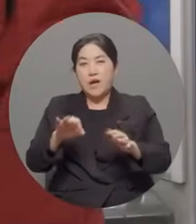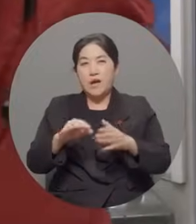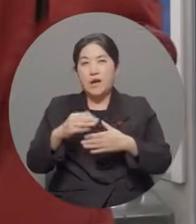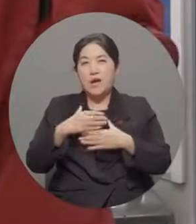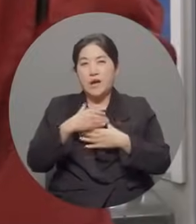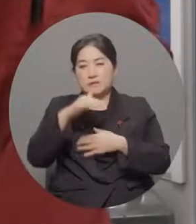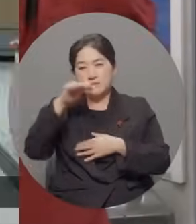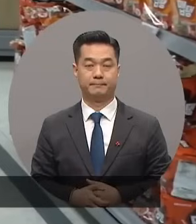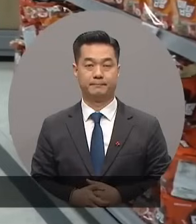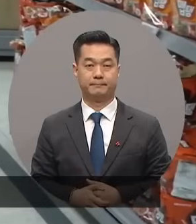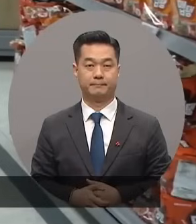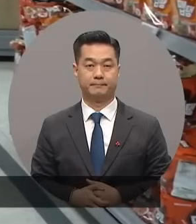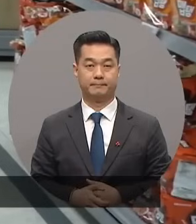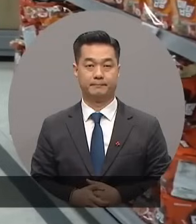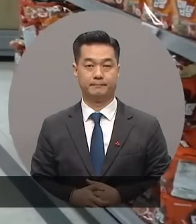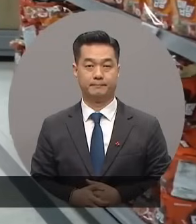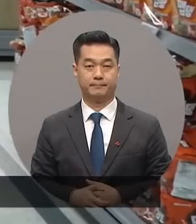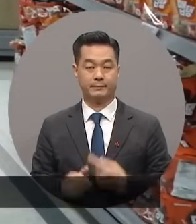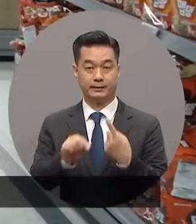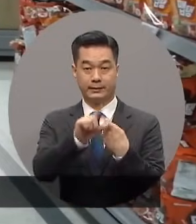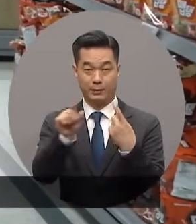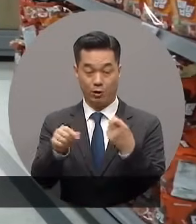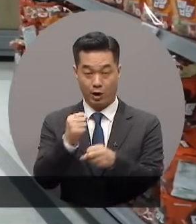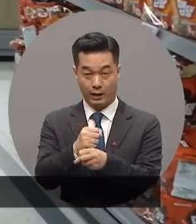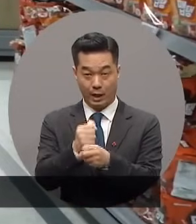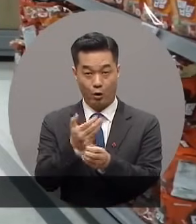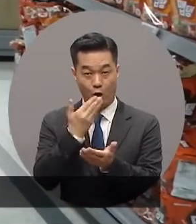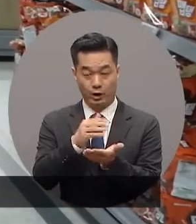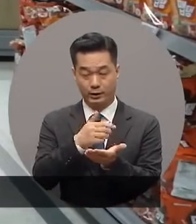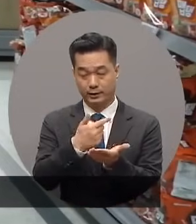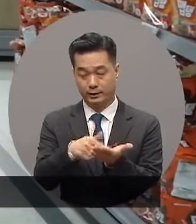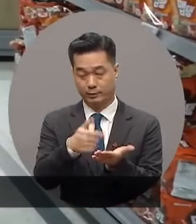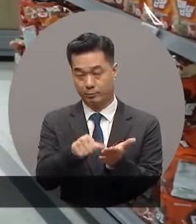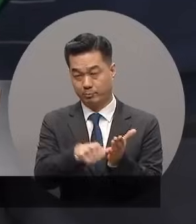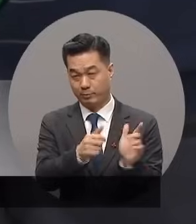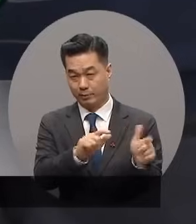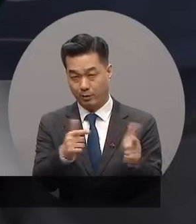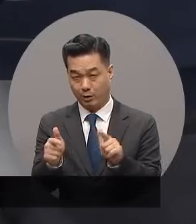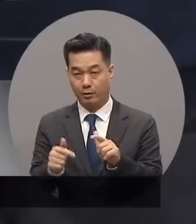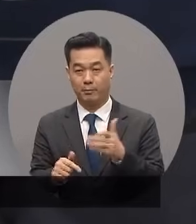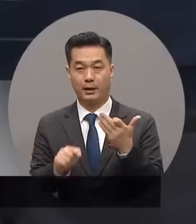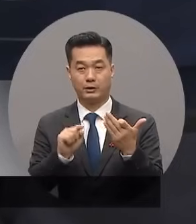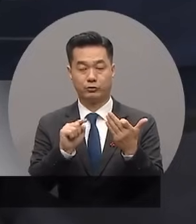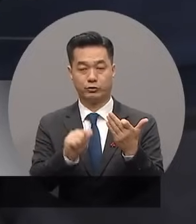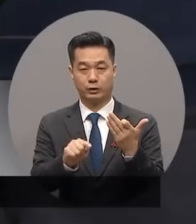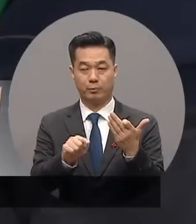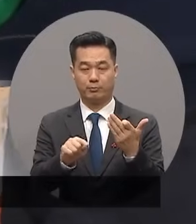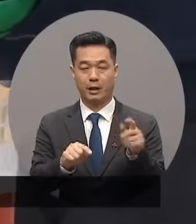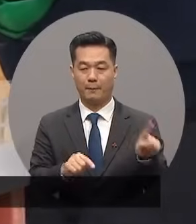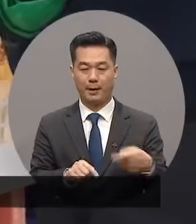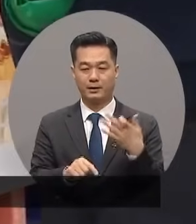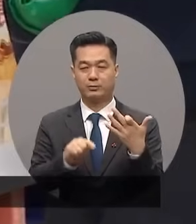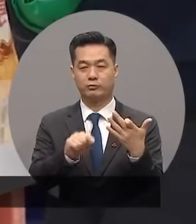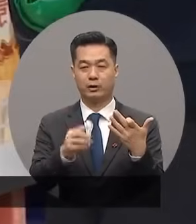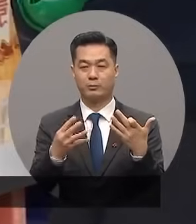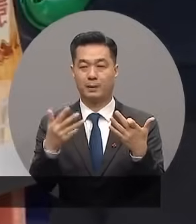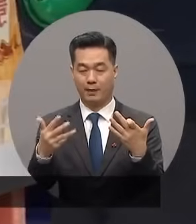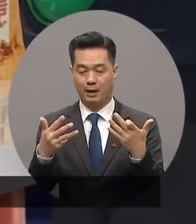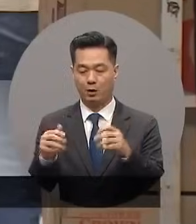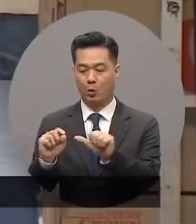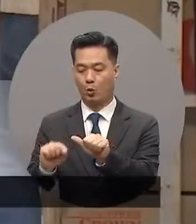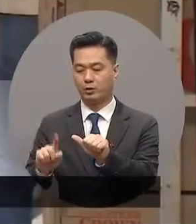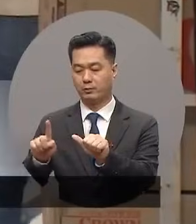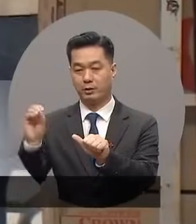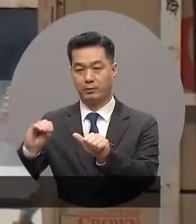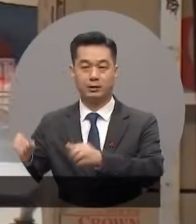고재민입니다. 지난달 가공식품 부문 소비자 물가 지수는 119.48로 작년 같은 기간보다